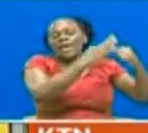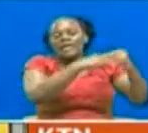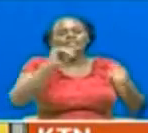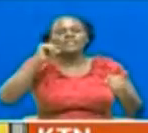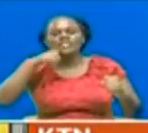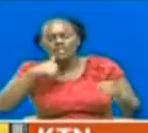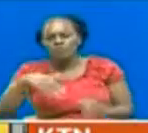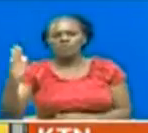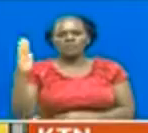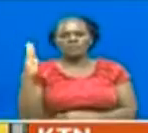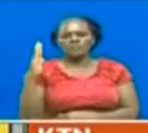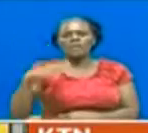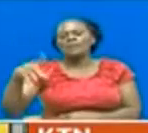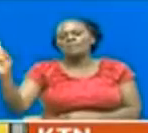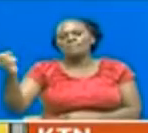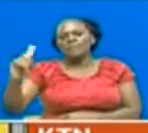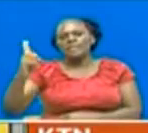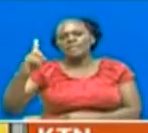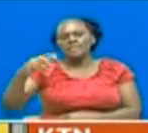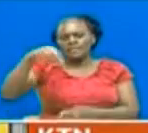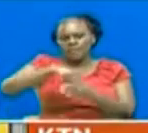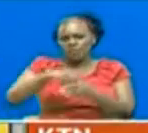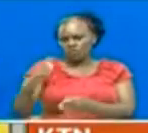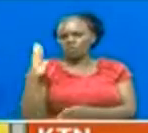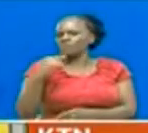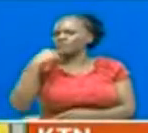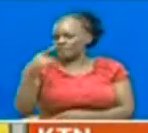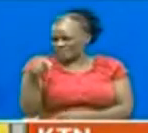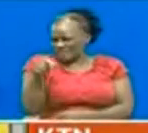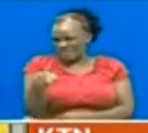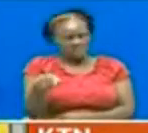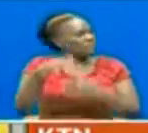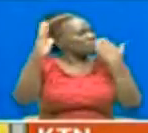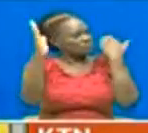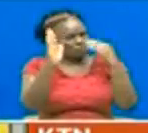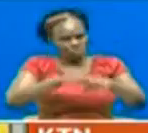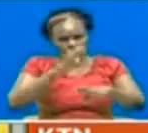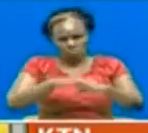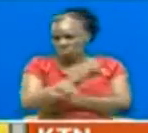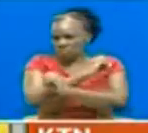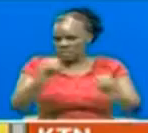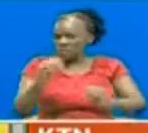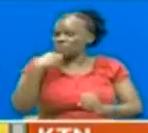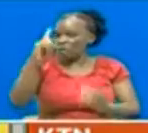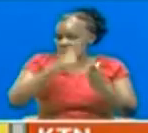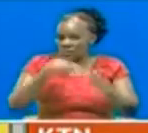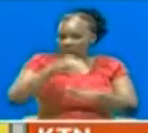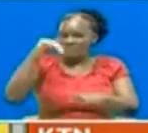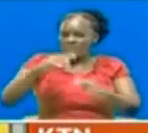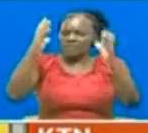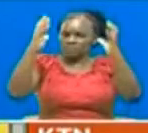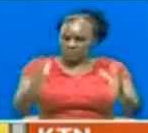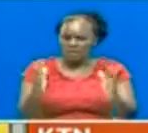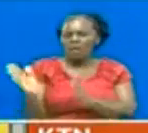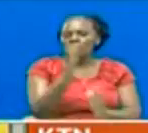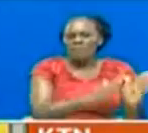za usalama. Waziri Joseph Nkaissery ameitaja hatua hiyo isiofaa kuchukuliwa, akidai uamuzi huo utaathiri pakubwa harakati